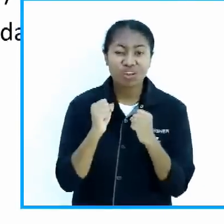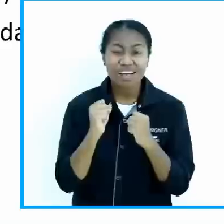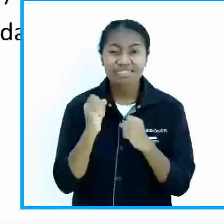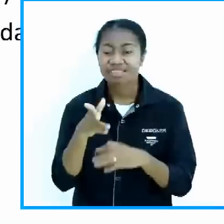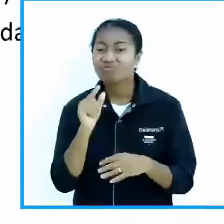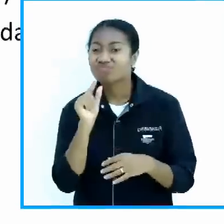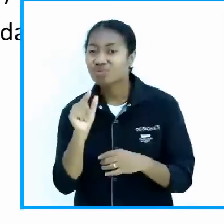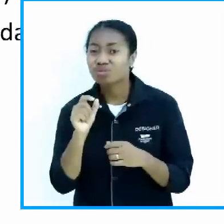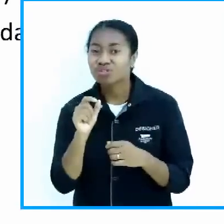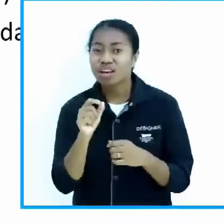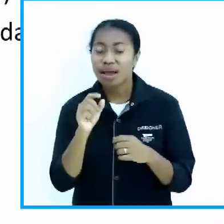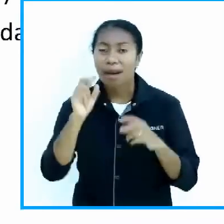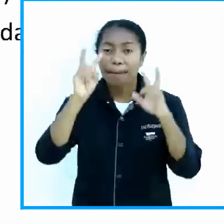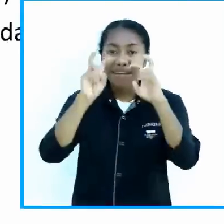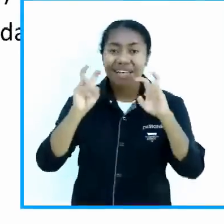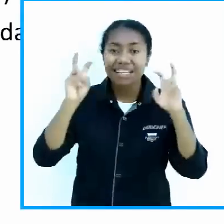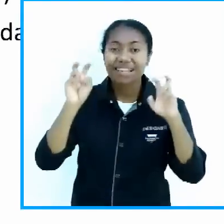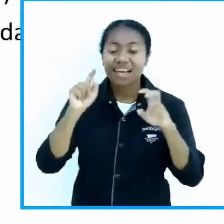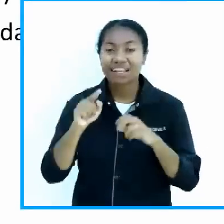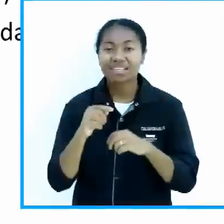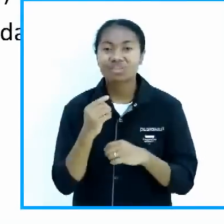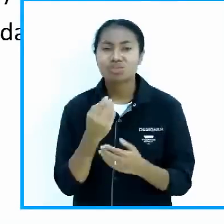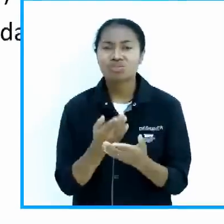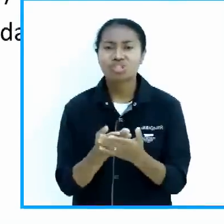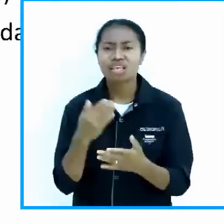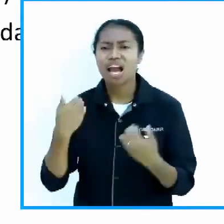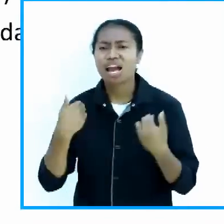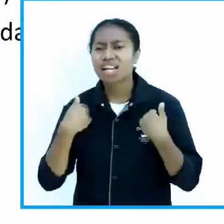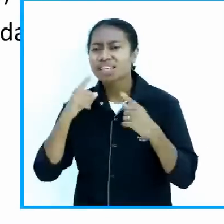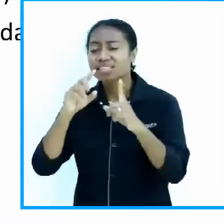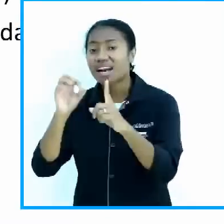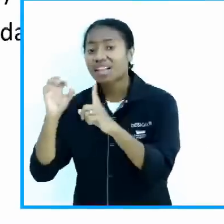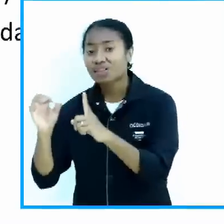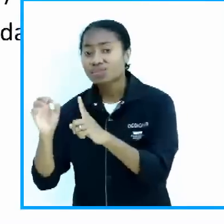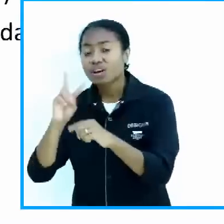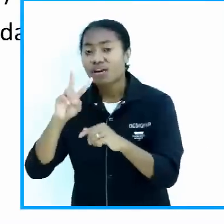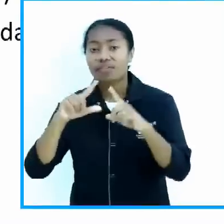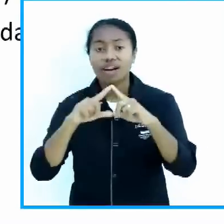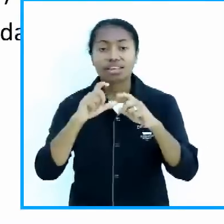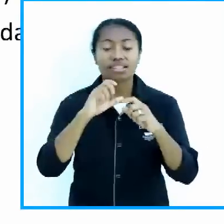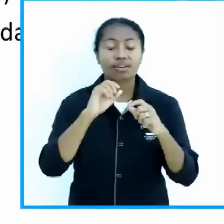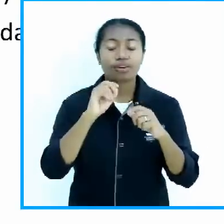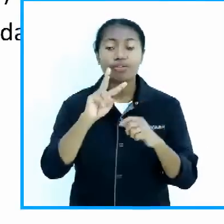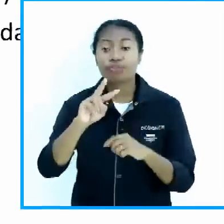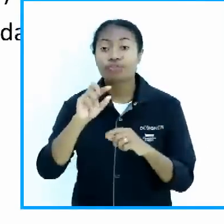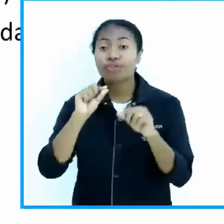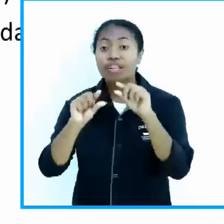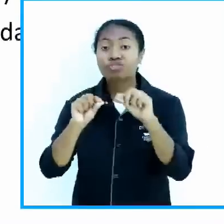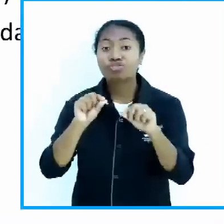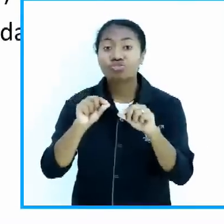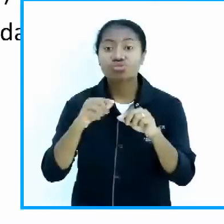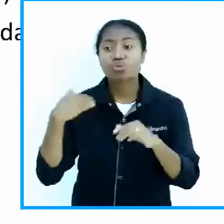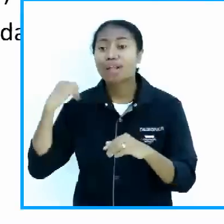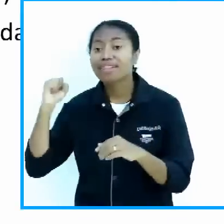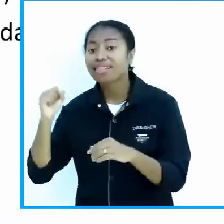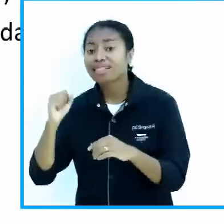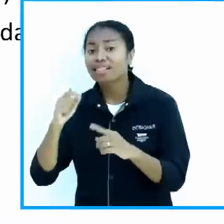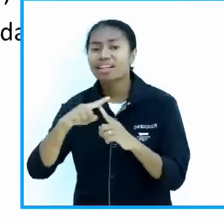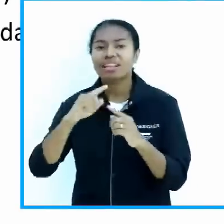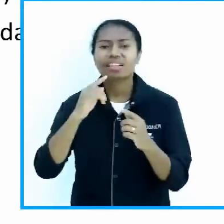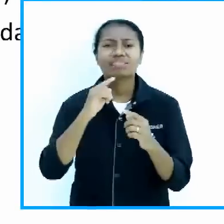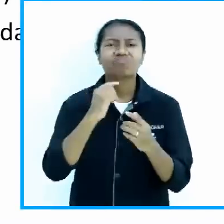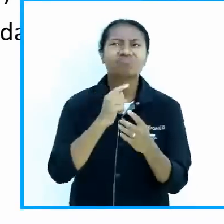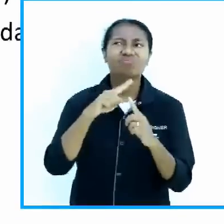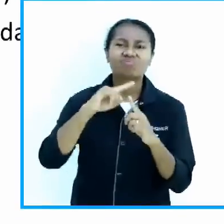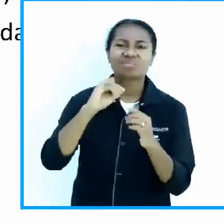para peneliti lah. Mereka akan melemahkan sehingga dari angka 100 virus ini kekuatannya tinggal 20 misalnya. Dia